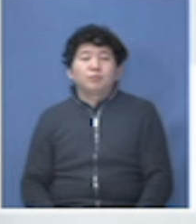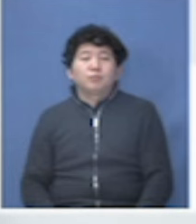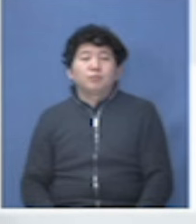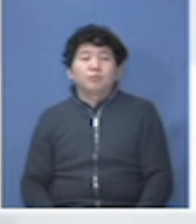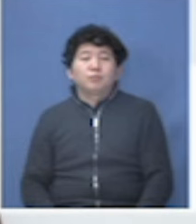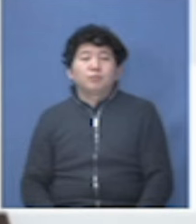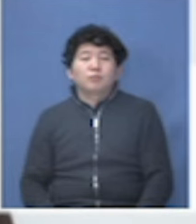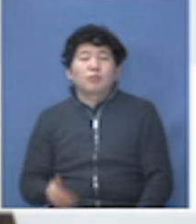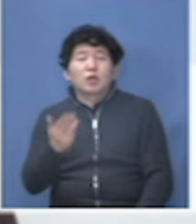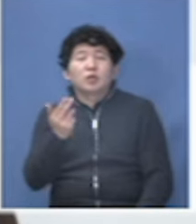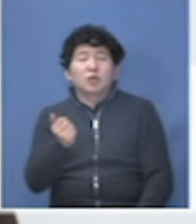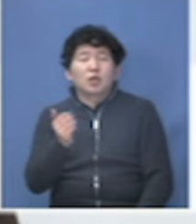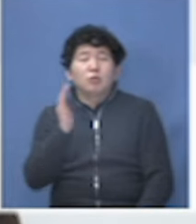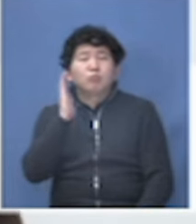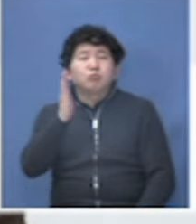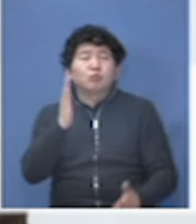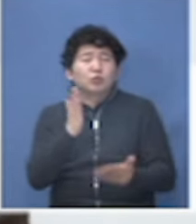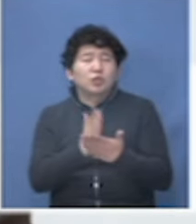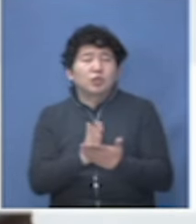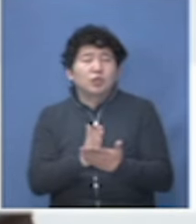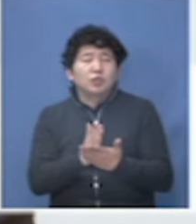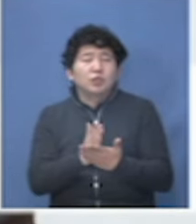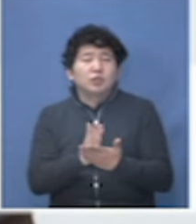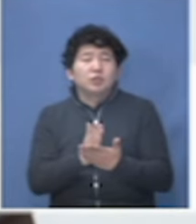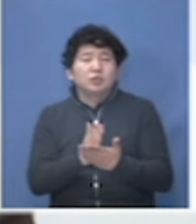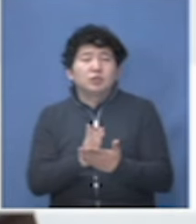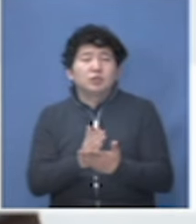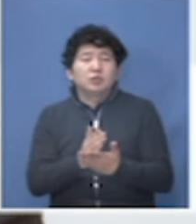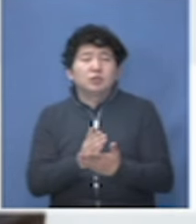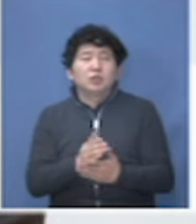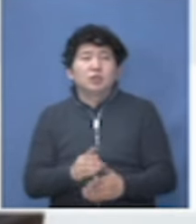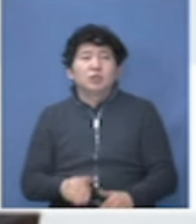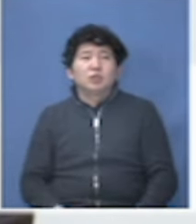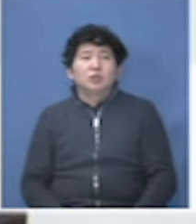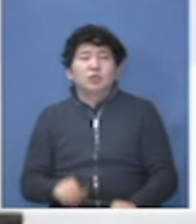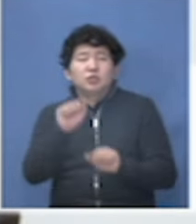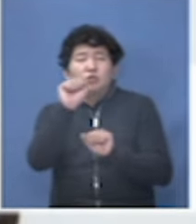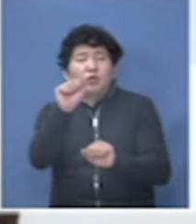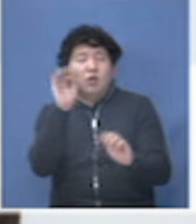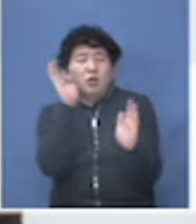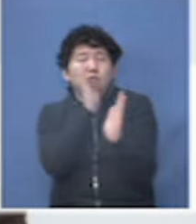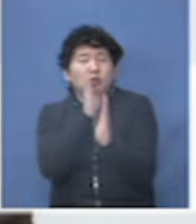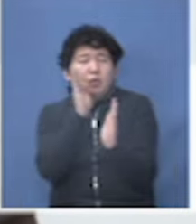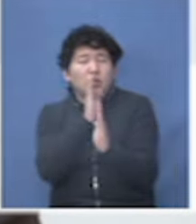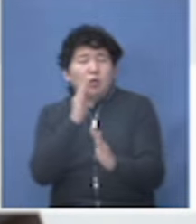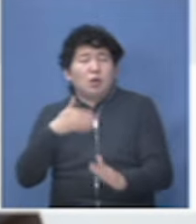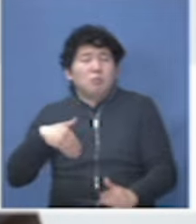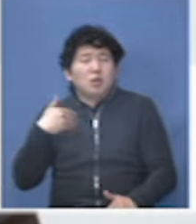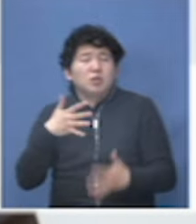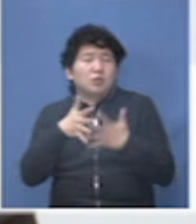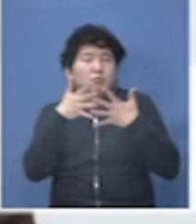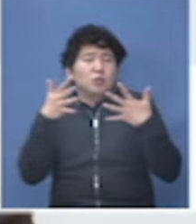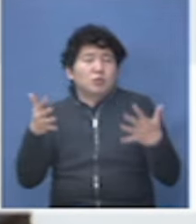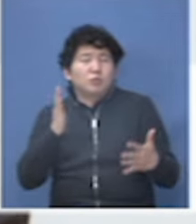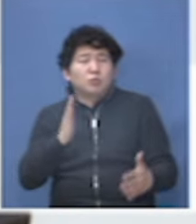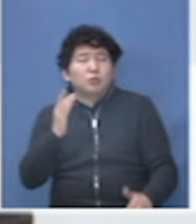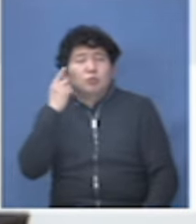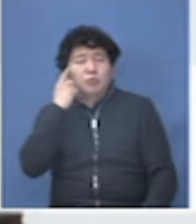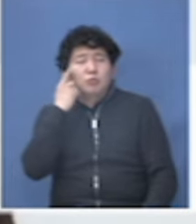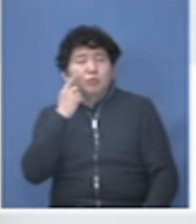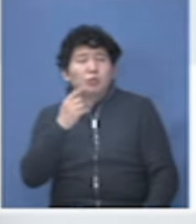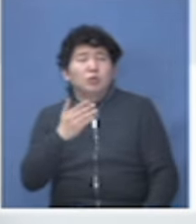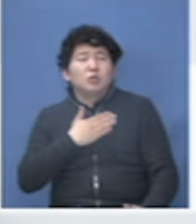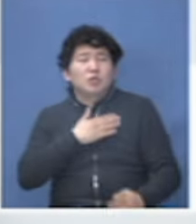Ұсынылған жобаның болашағы бар. Бастама сәтті іске асса, қоршаған ортаны қорғауға септігін тигізері анық. Біздің зауыт күніне 150 тоннадан